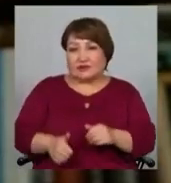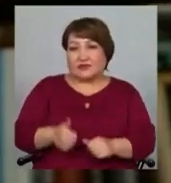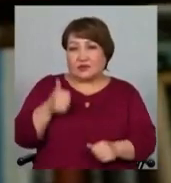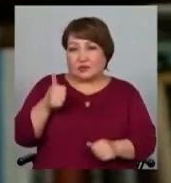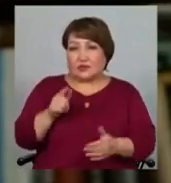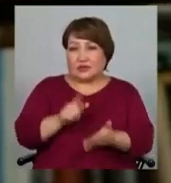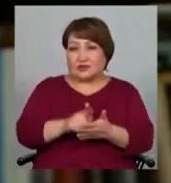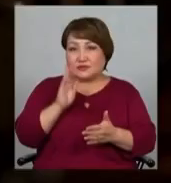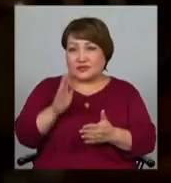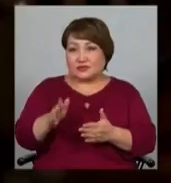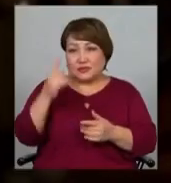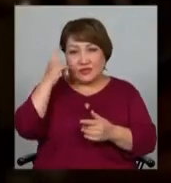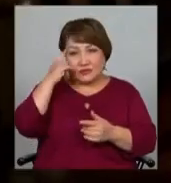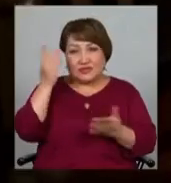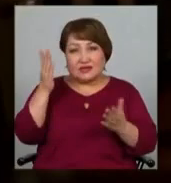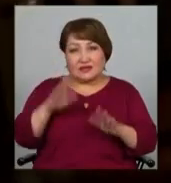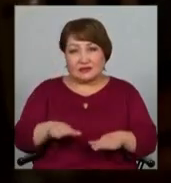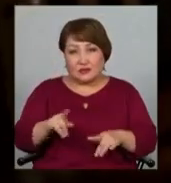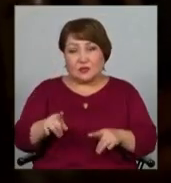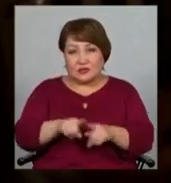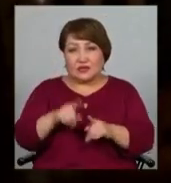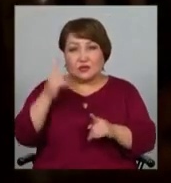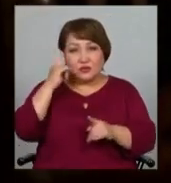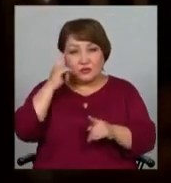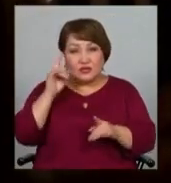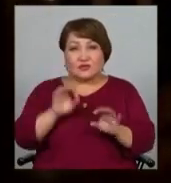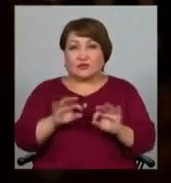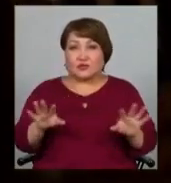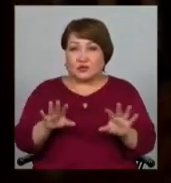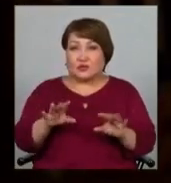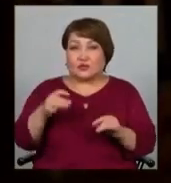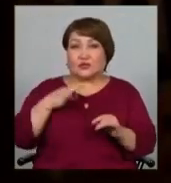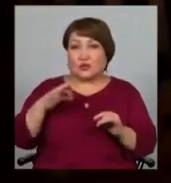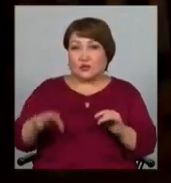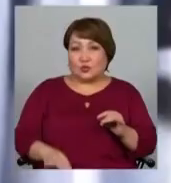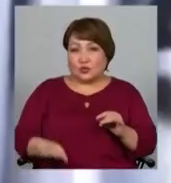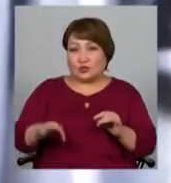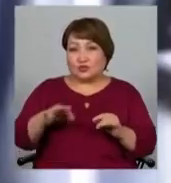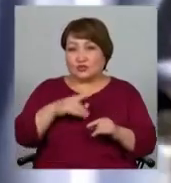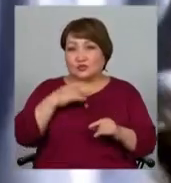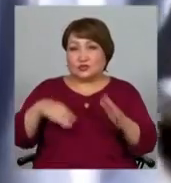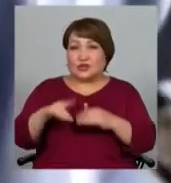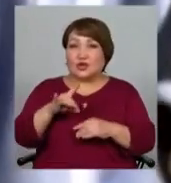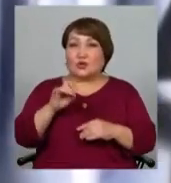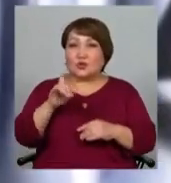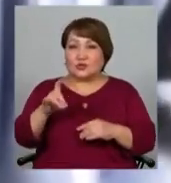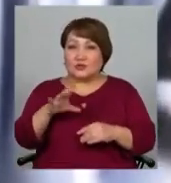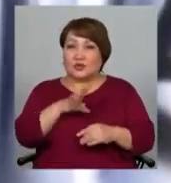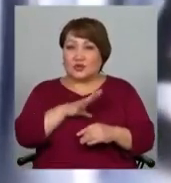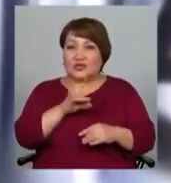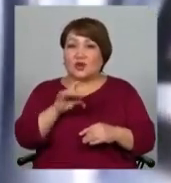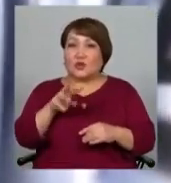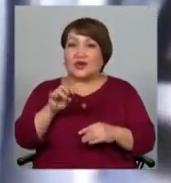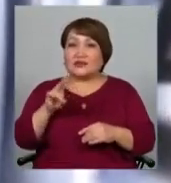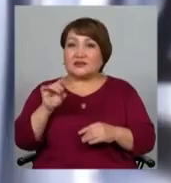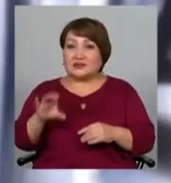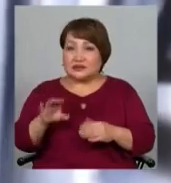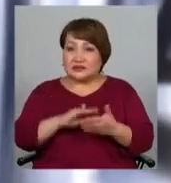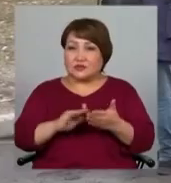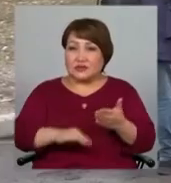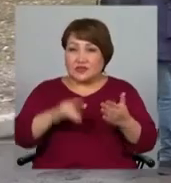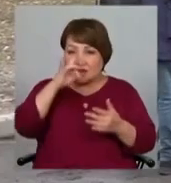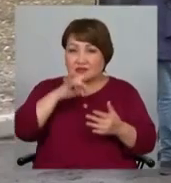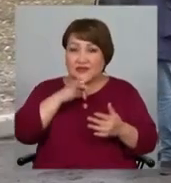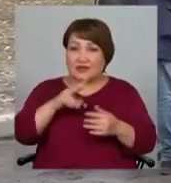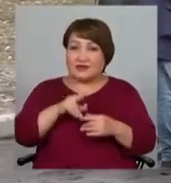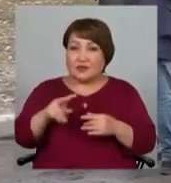басымызда болды әрқашан. Осындай оймен өскен ұл ұлттық рухтың жалаугері болды. Романист жазушыны дүйімел қазақ әдебиетінің қабанбайы